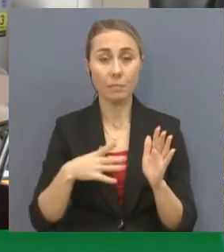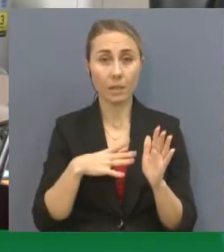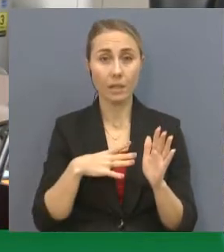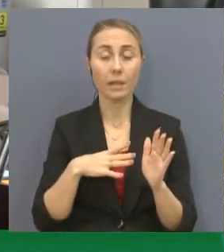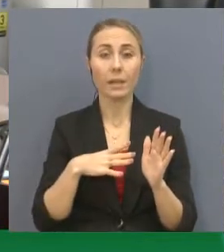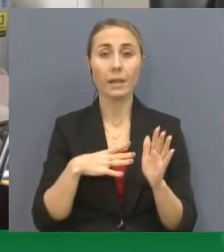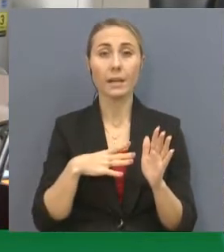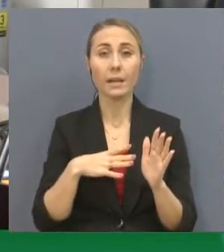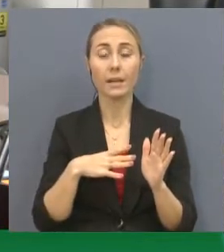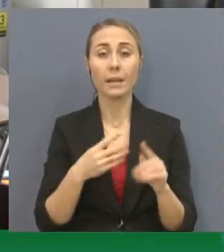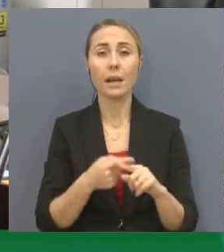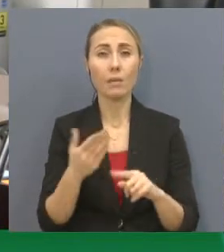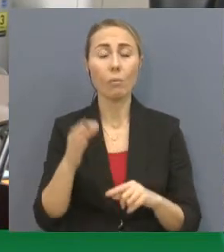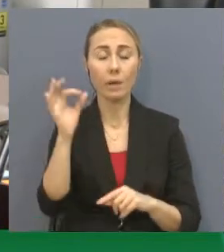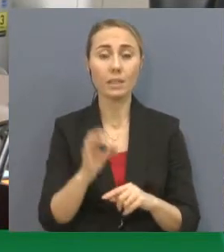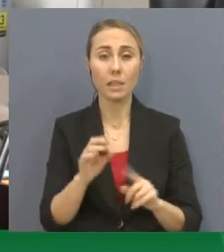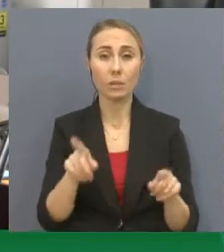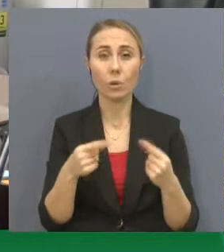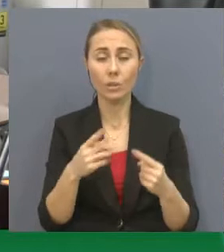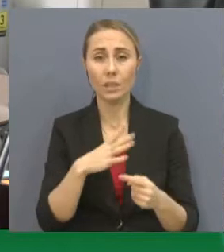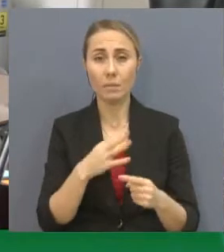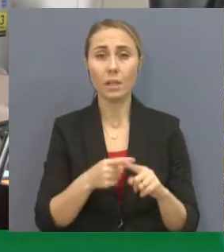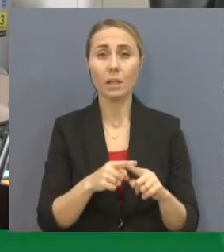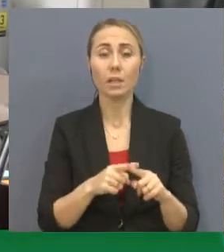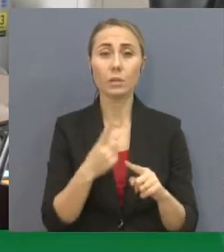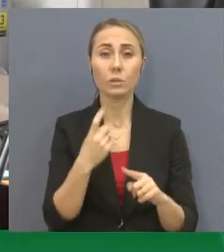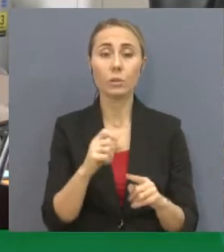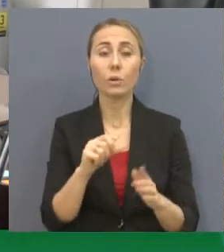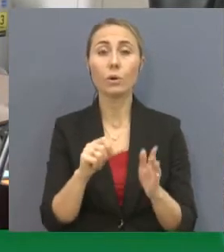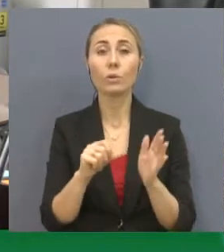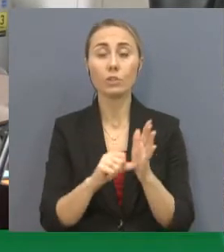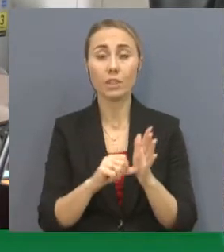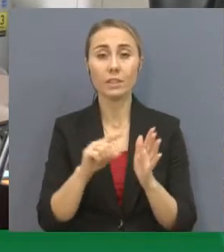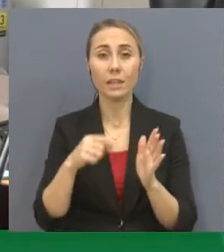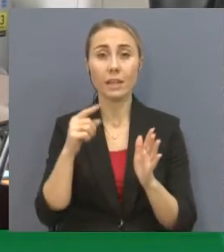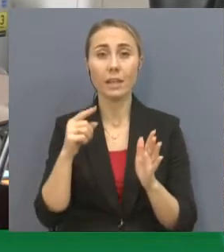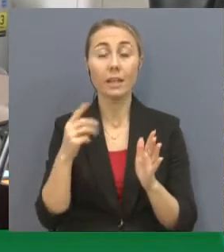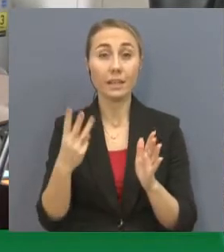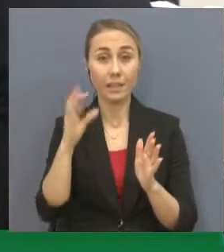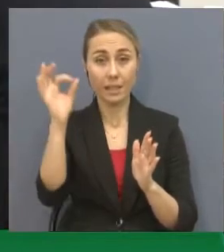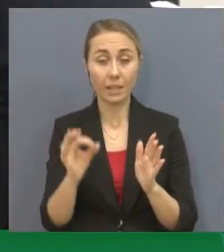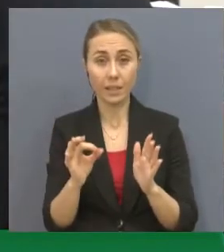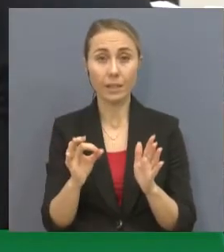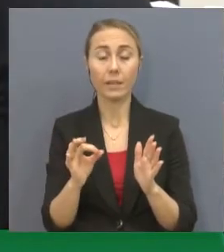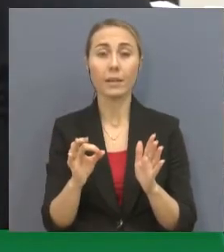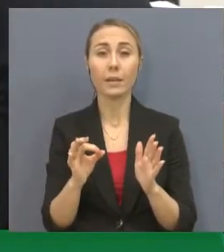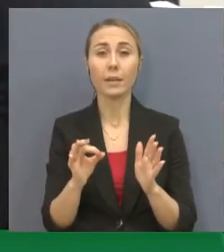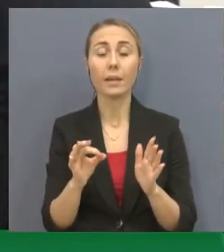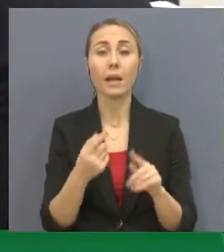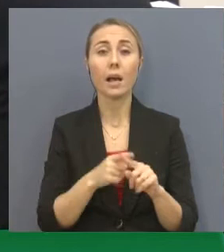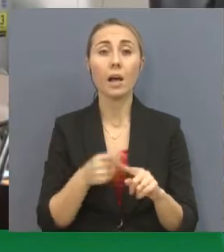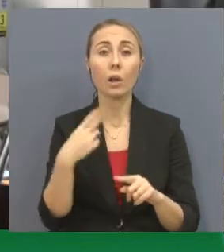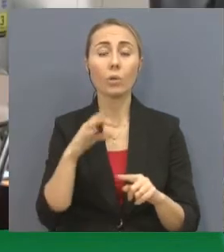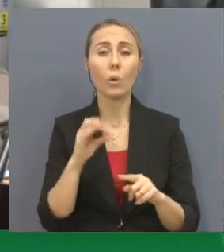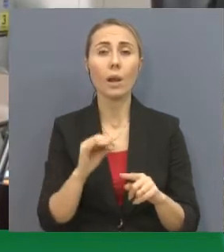процент роста составил 106 целых три десятых процента спрос на 63 процента доля промышленности